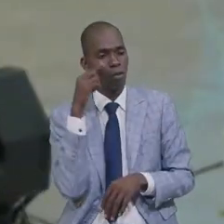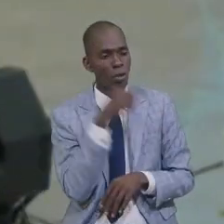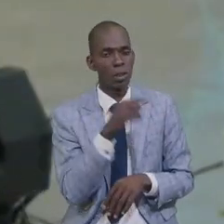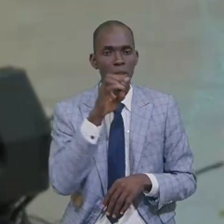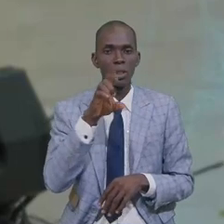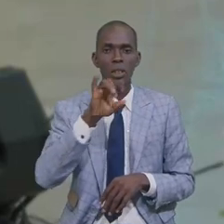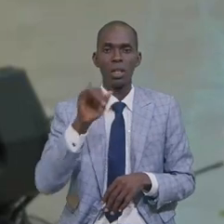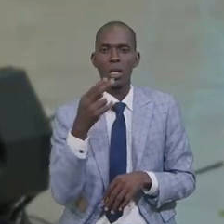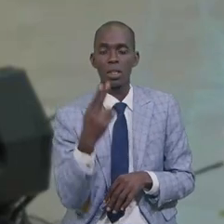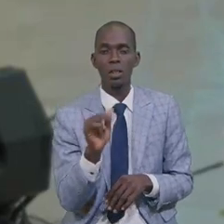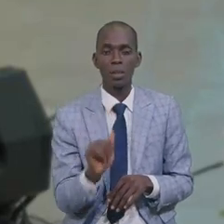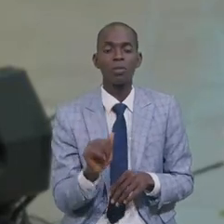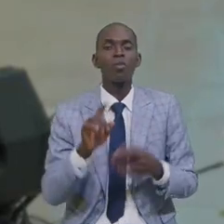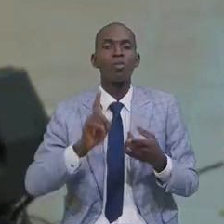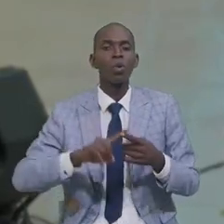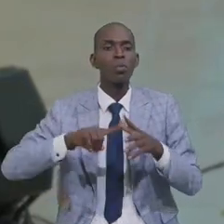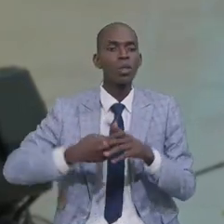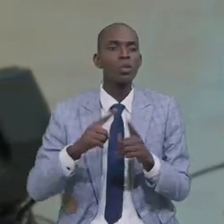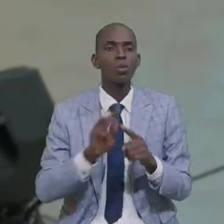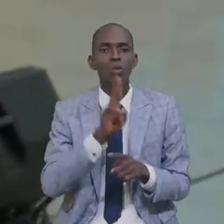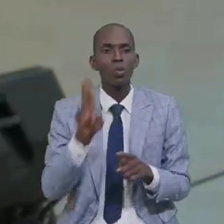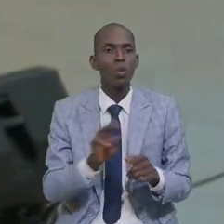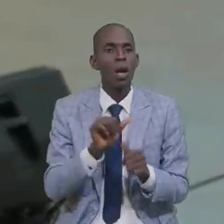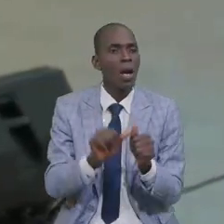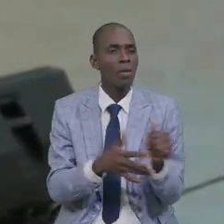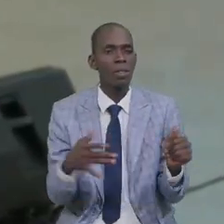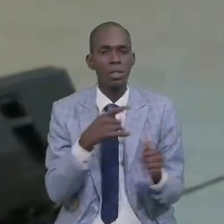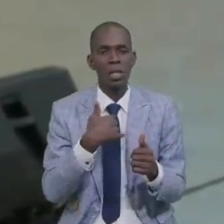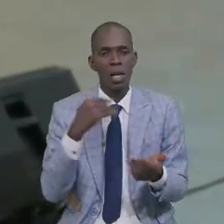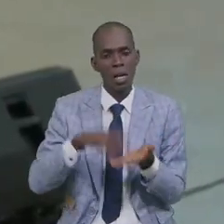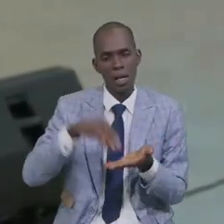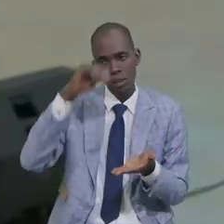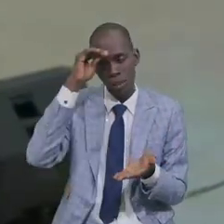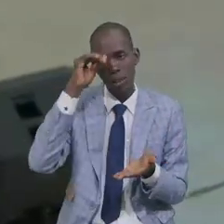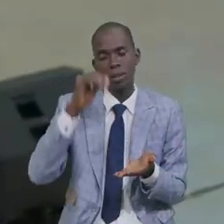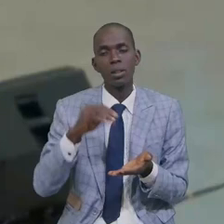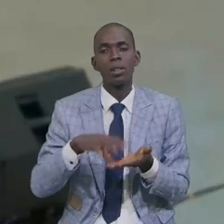ce qu'il avait appris. Quand Élie était parti,